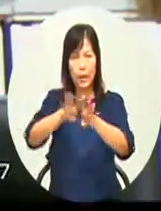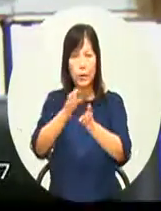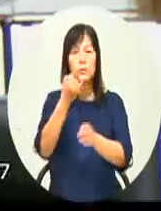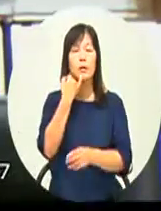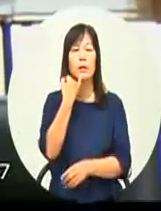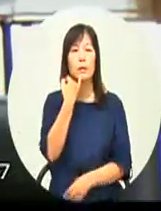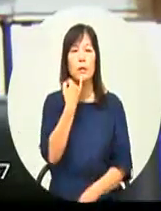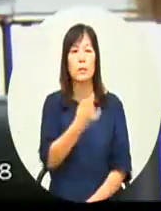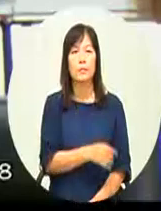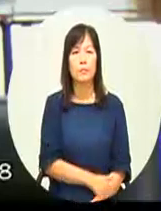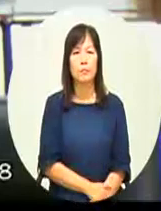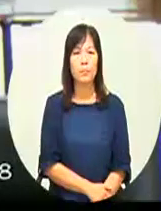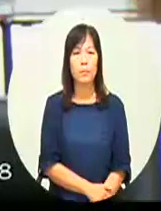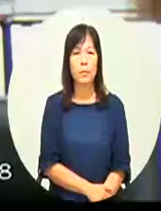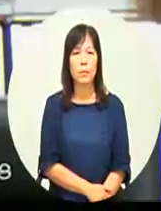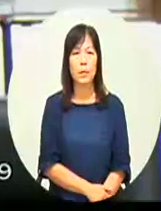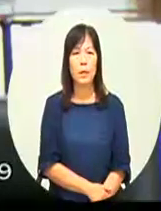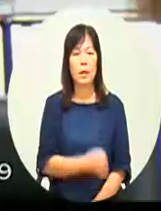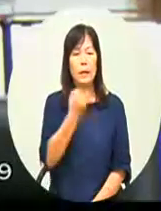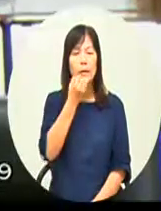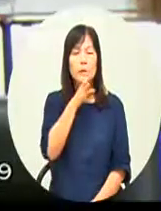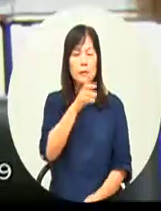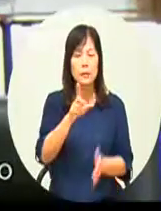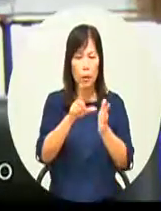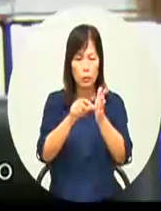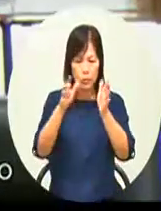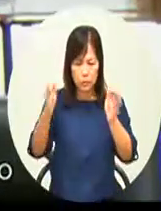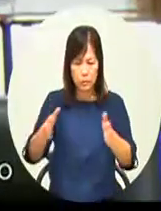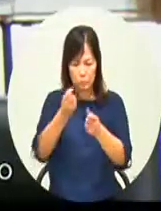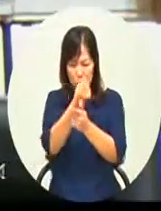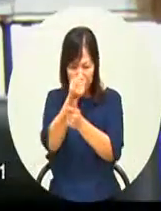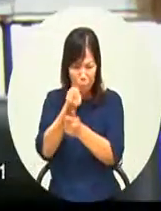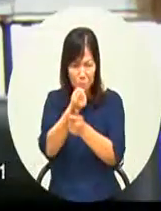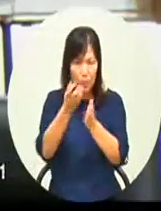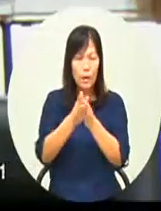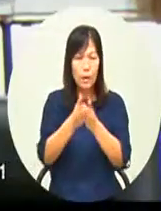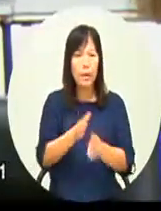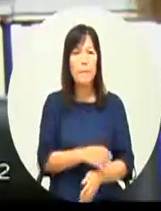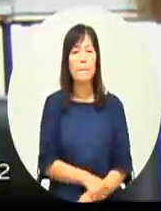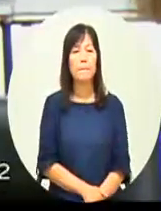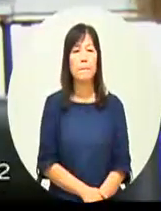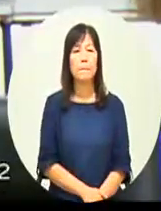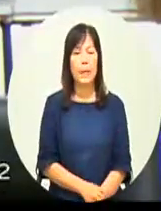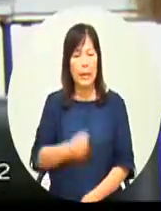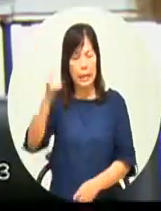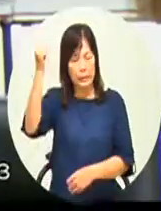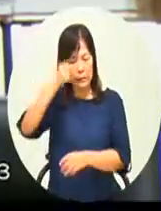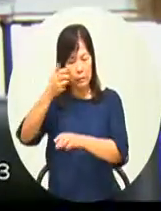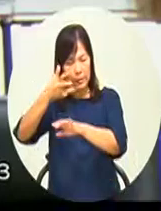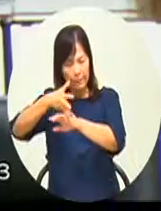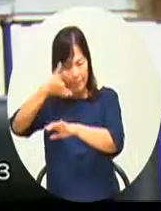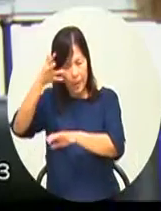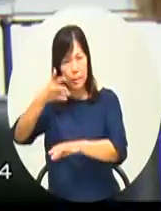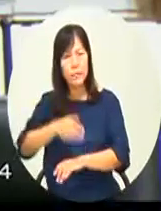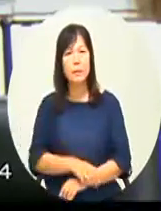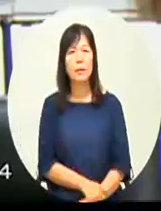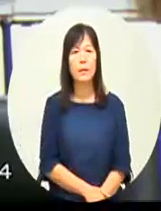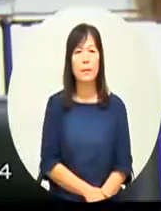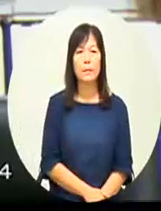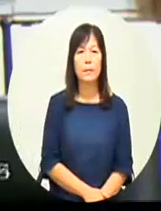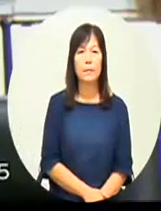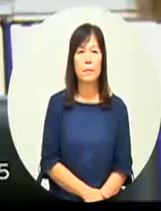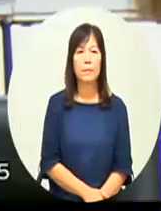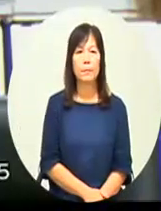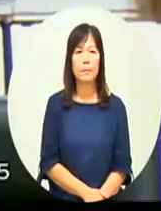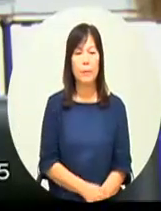是要有时段的管控，早上八点。那么